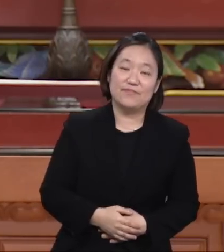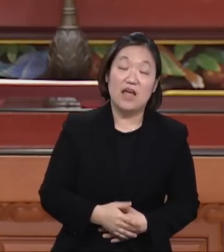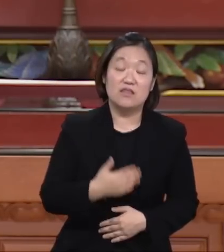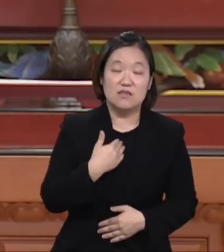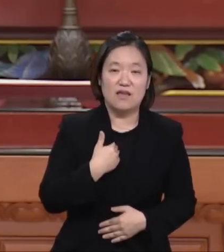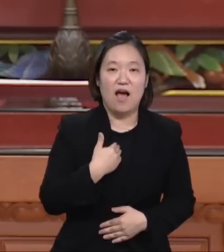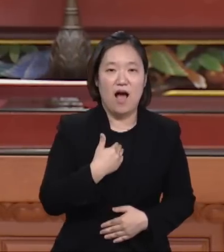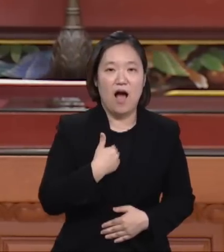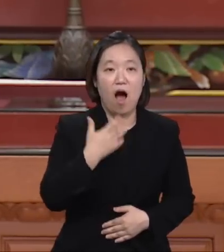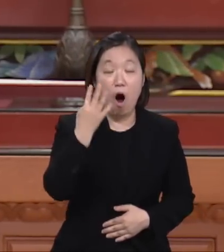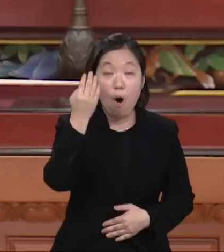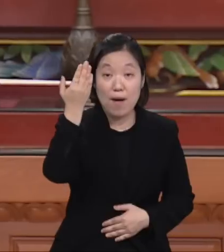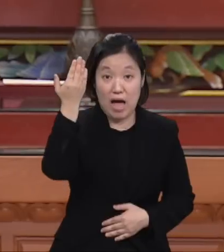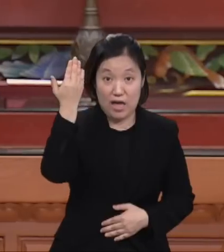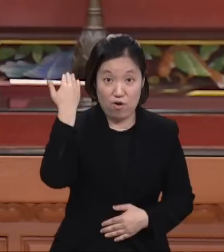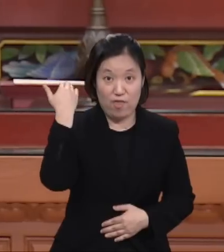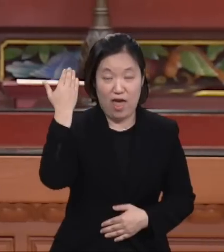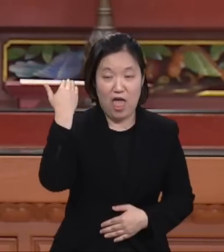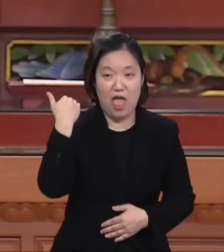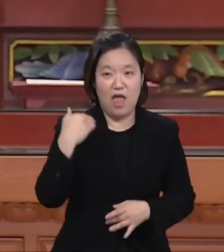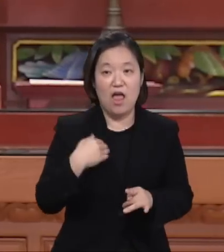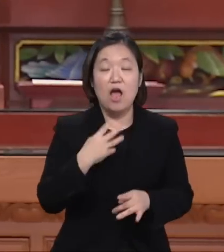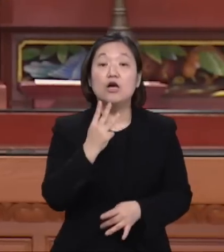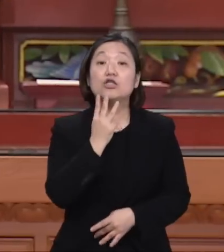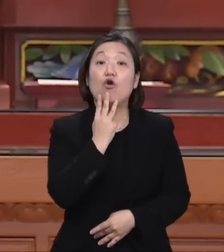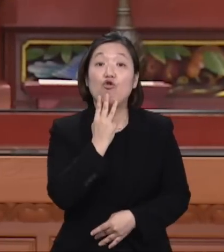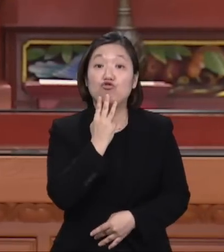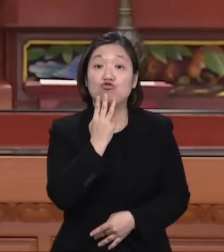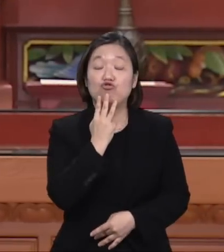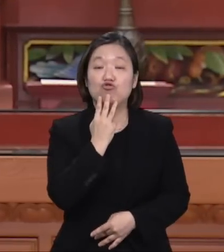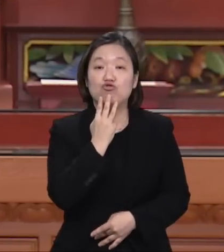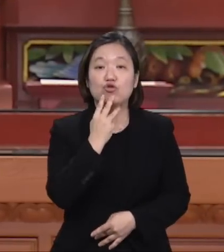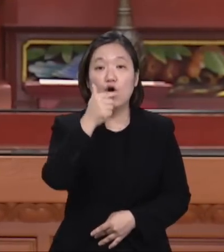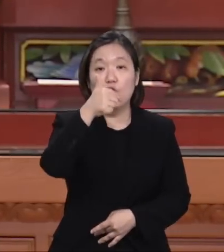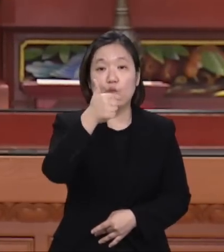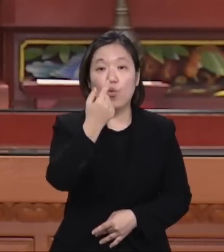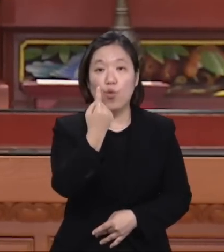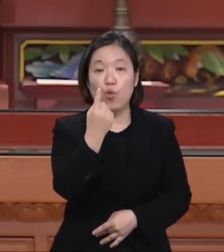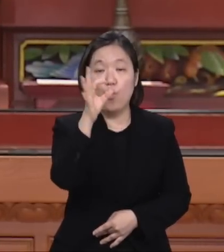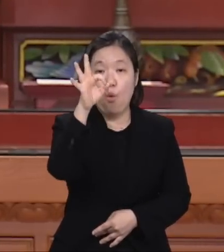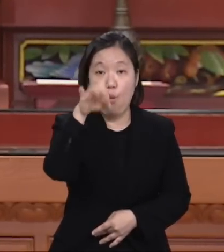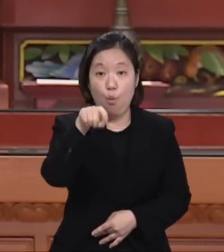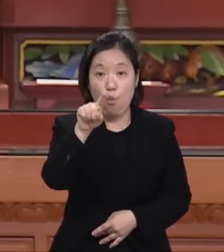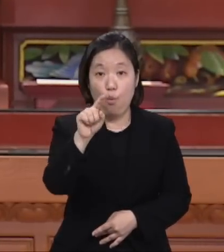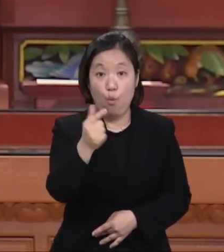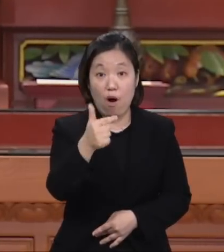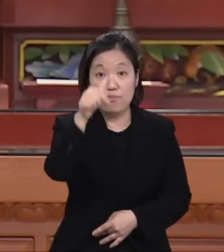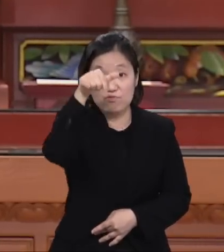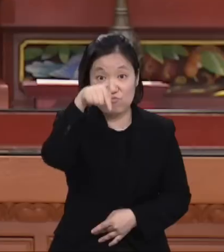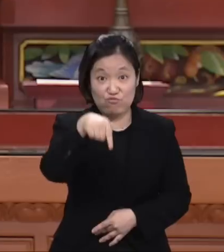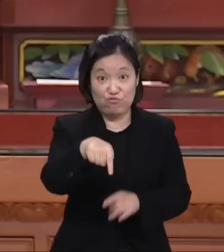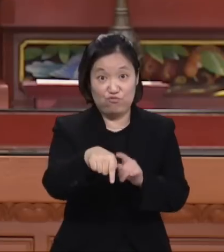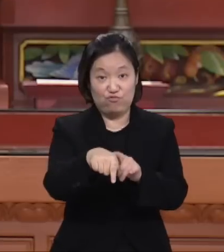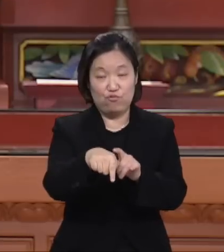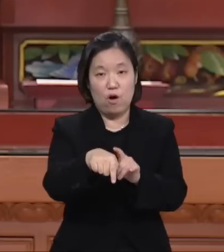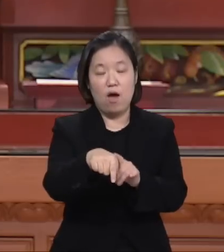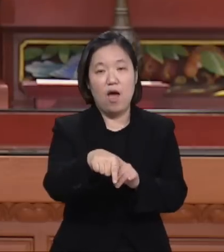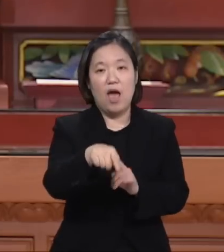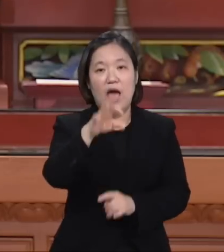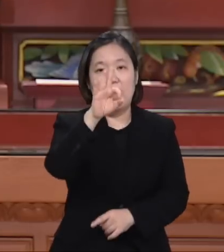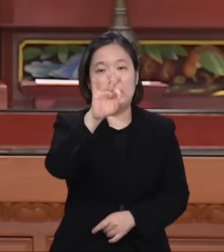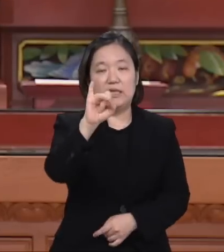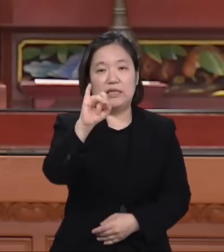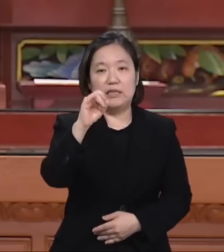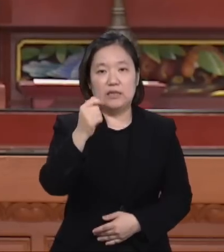얼마 전에 얼마 전에 그 서울에 노원구라고 있어요 서울시 노원구에 인과